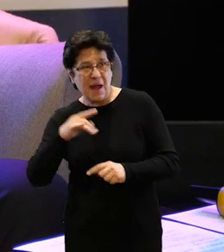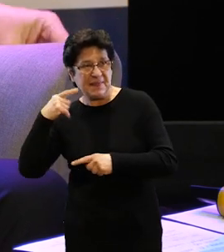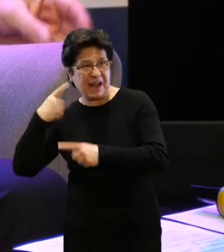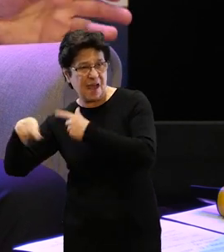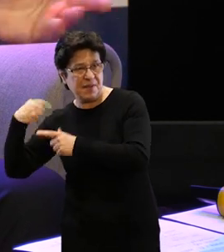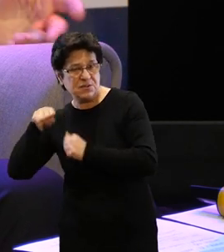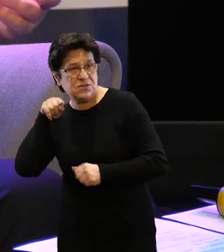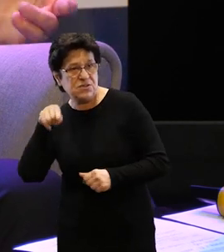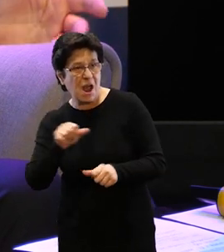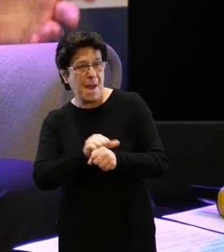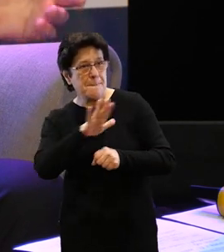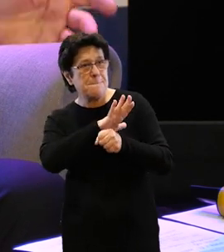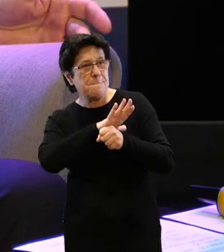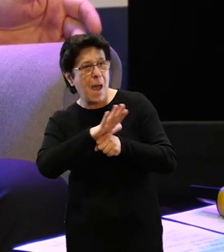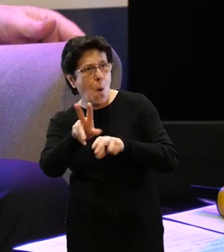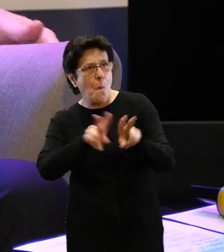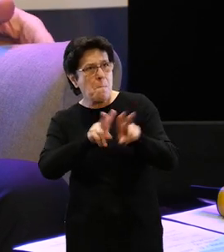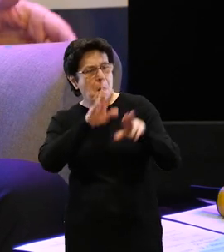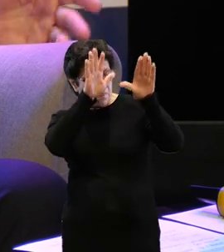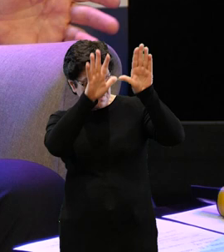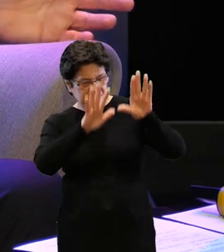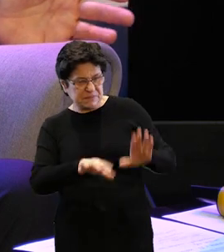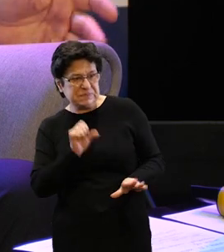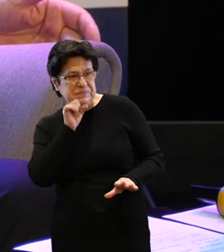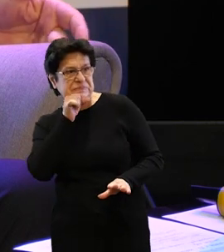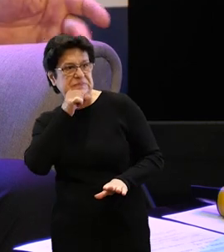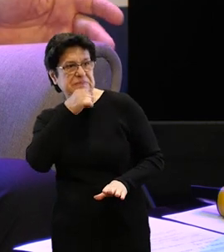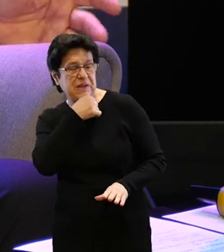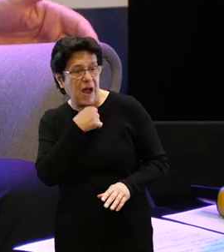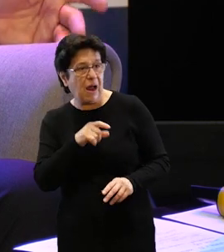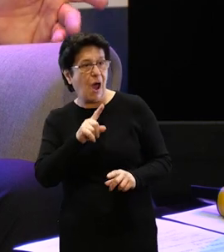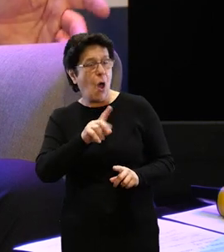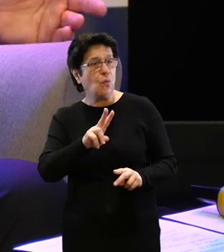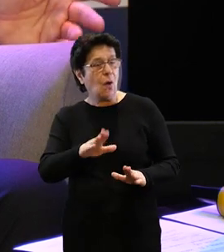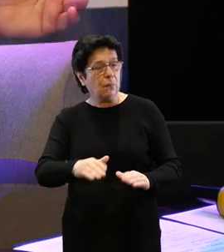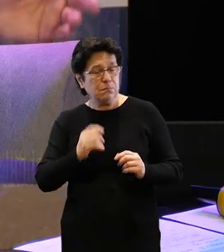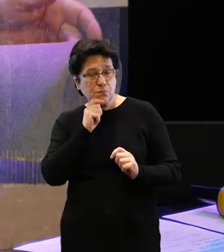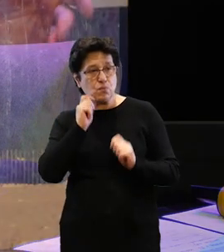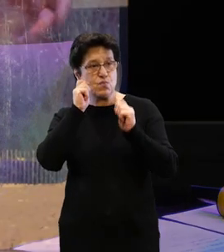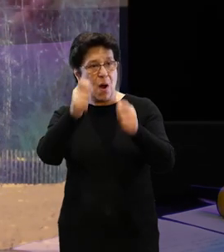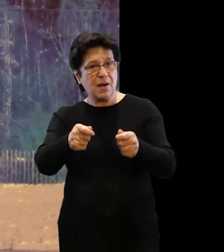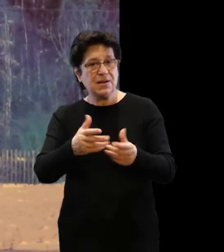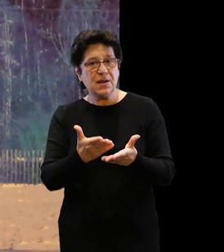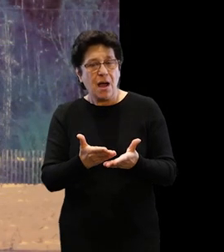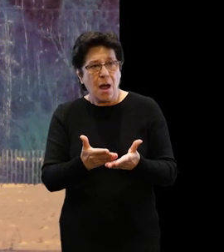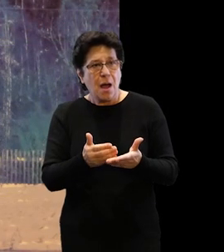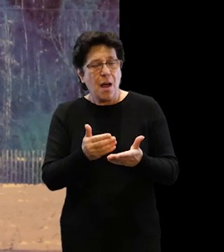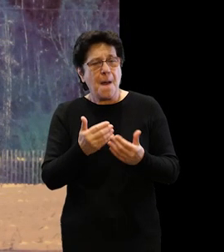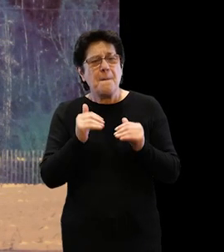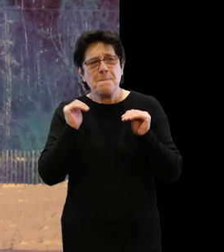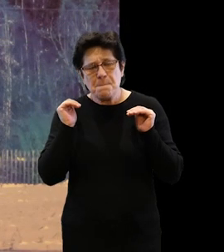jeżeli przy pomocy dobrej woli spadkobierców takiego człowieka i oczywiście gminy